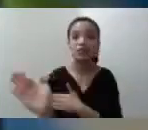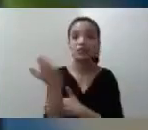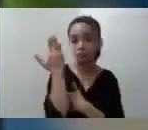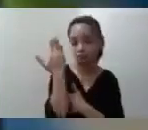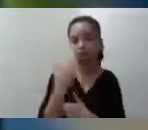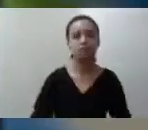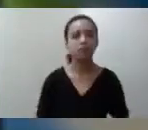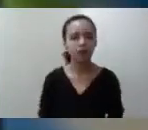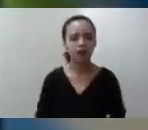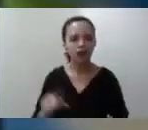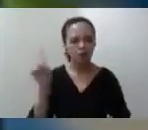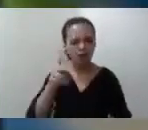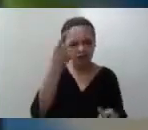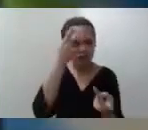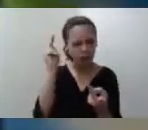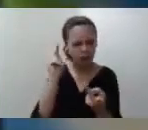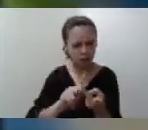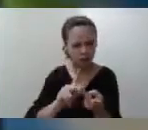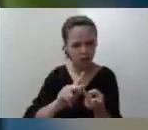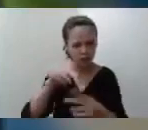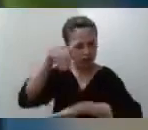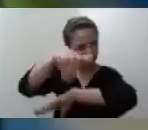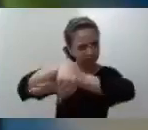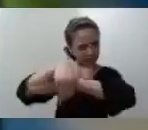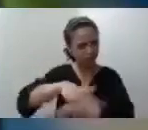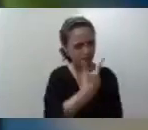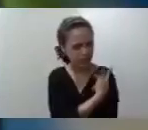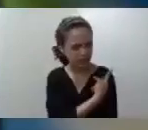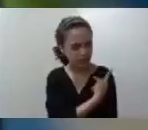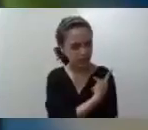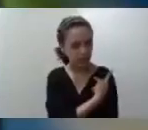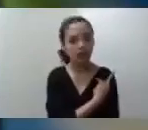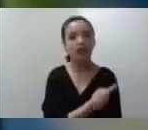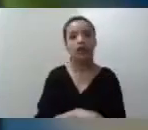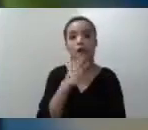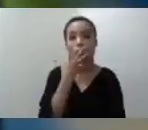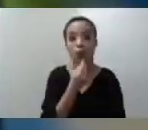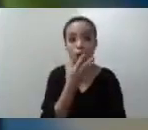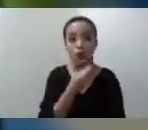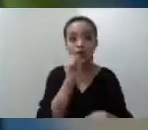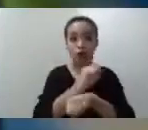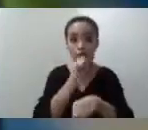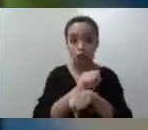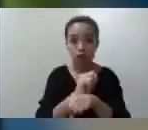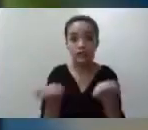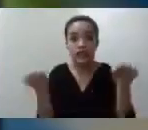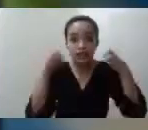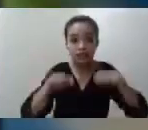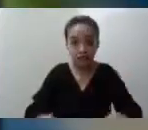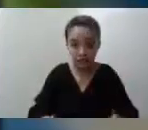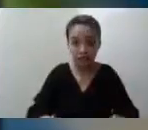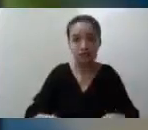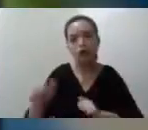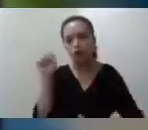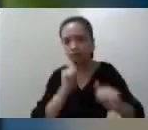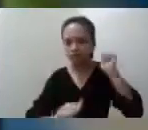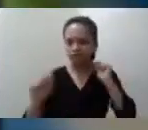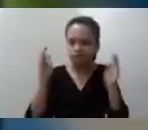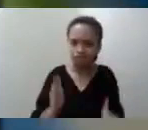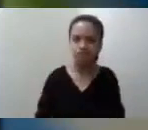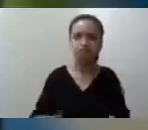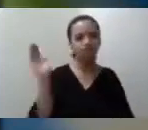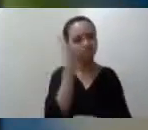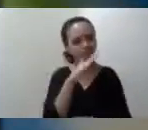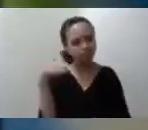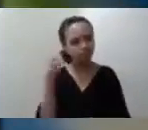respondents ay ayaw magpabakuna, habang 24% ang hindi pa makapagdesisyon. 49% ang gustong magpabakuna sa Metro